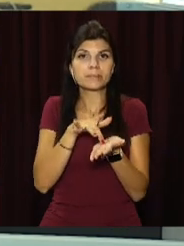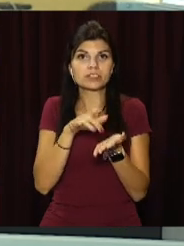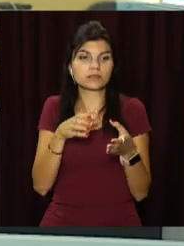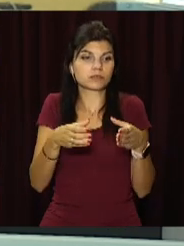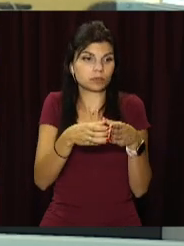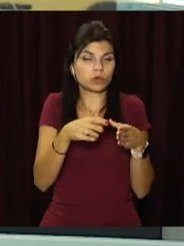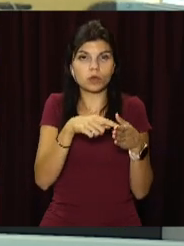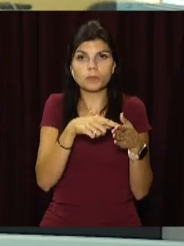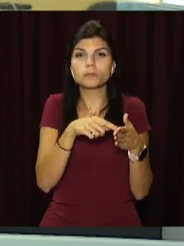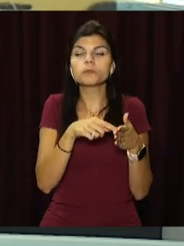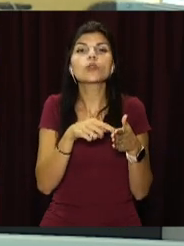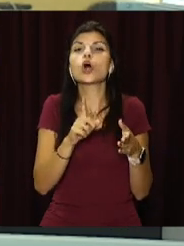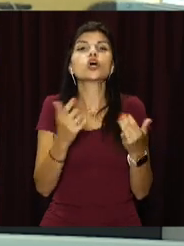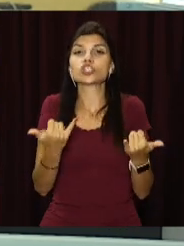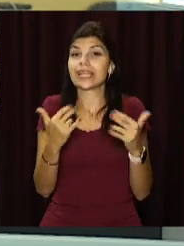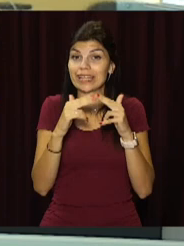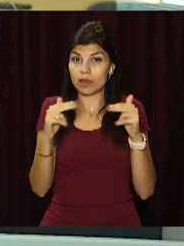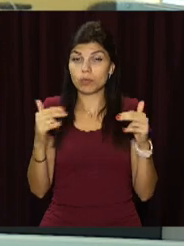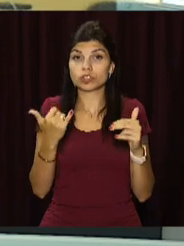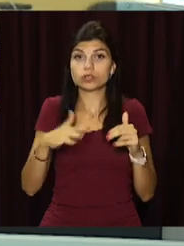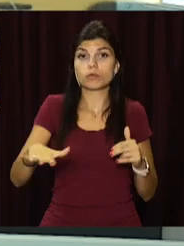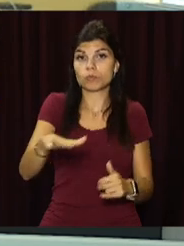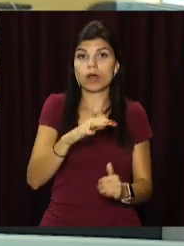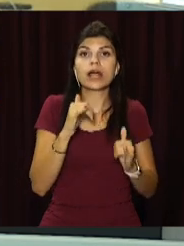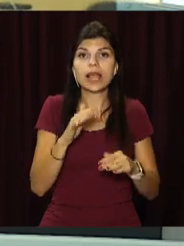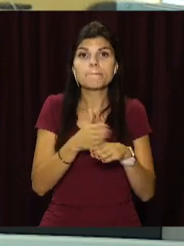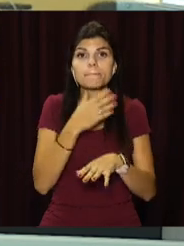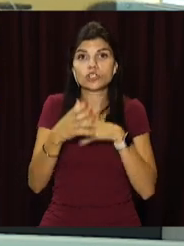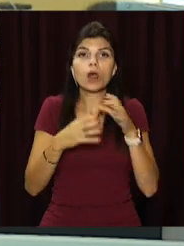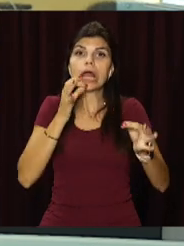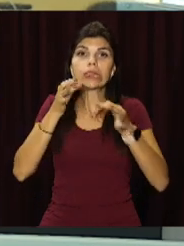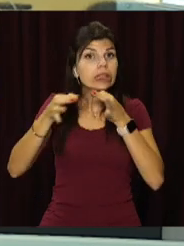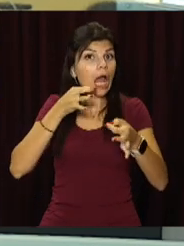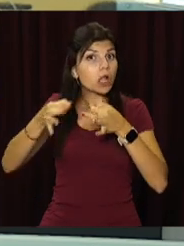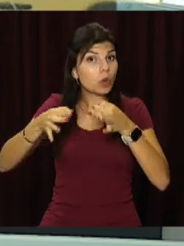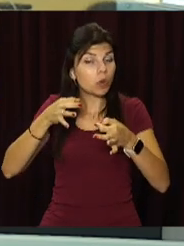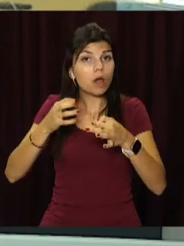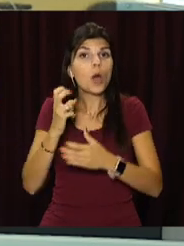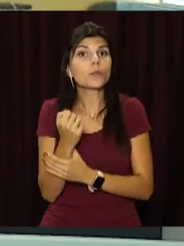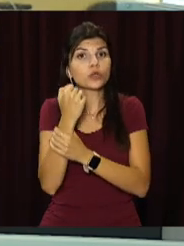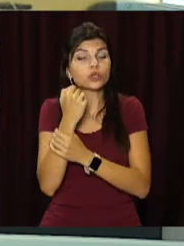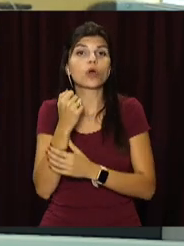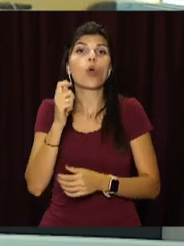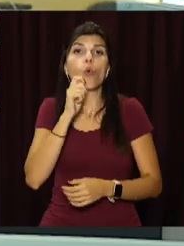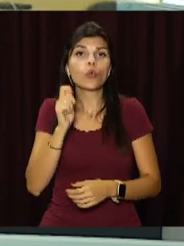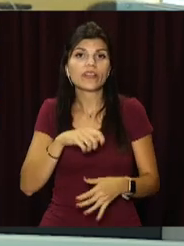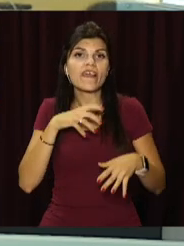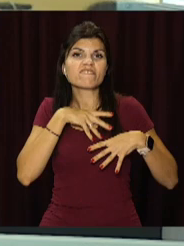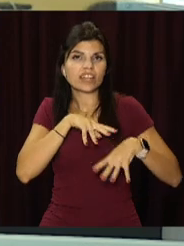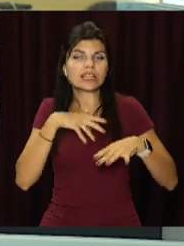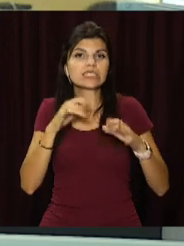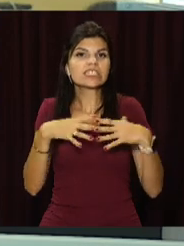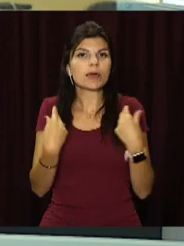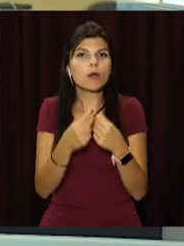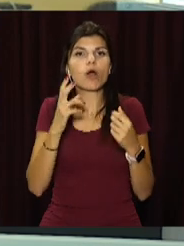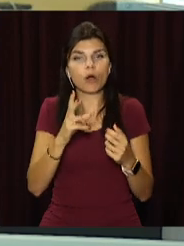форпостом України. Зараз же Дніпро став майданчиком для міжнародного діалогу щодо підтримки українських ветеранів та сімей загиблих